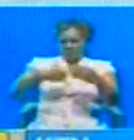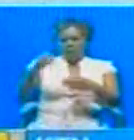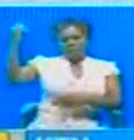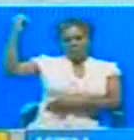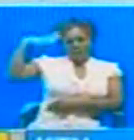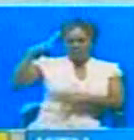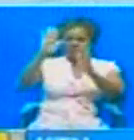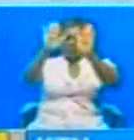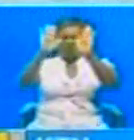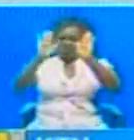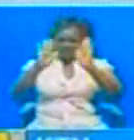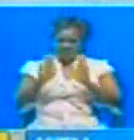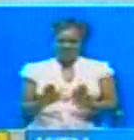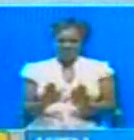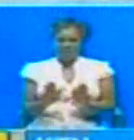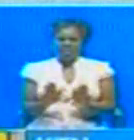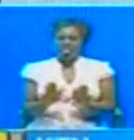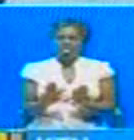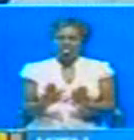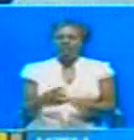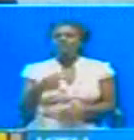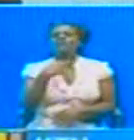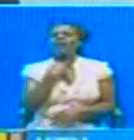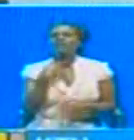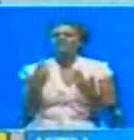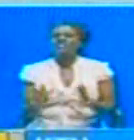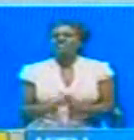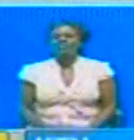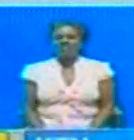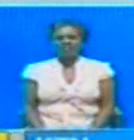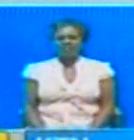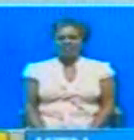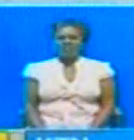has significantly. The.